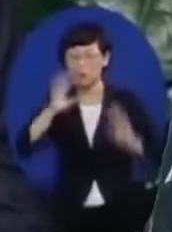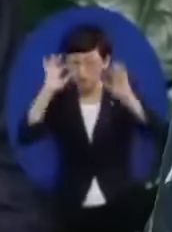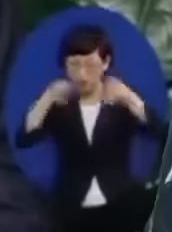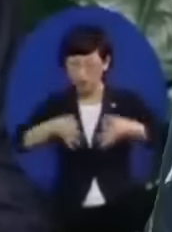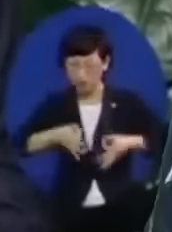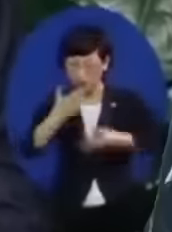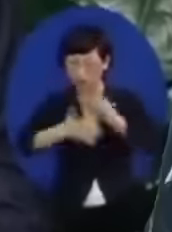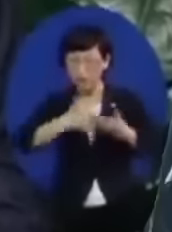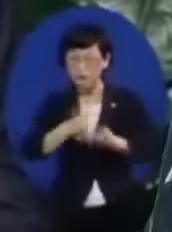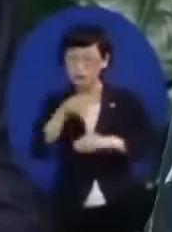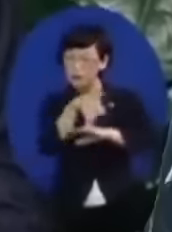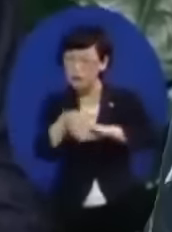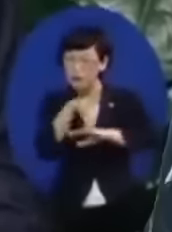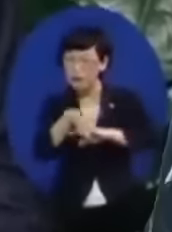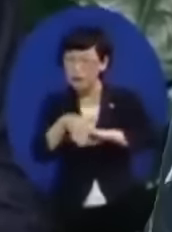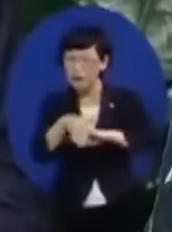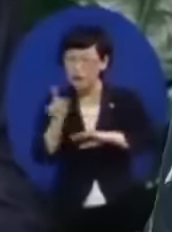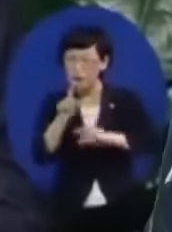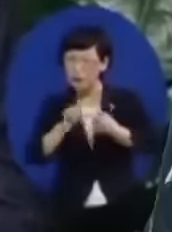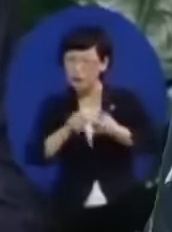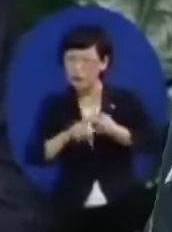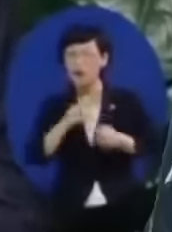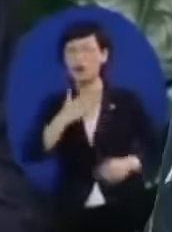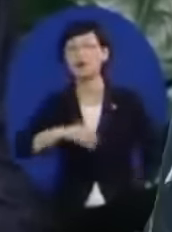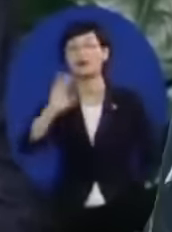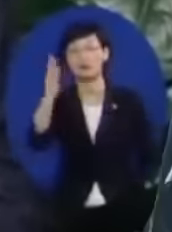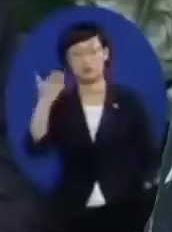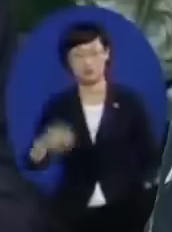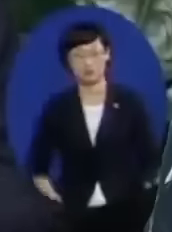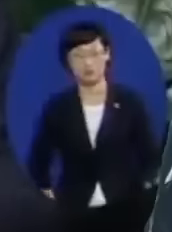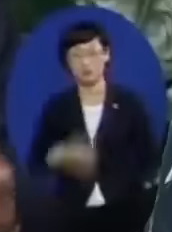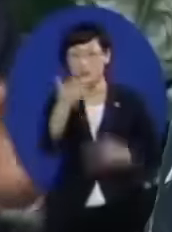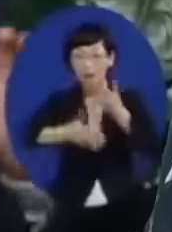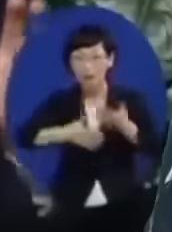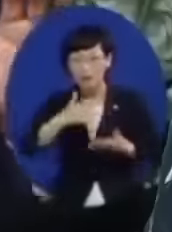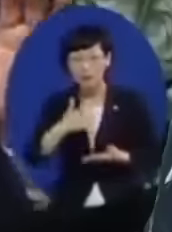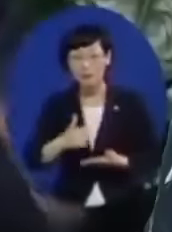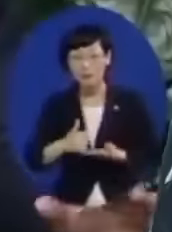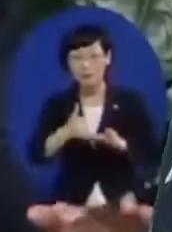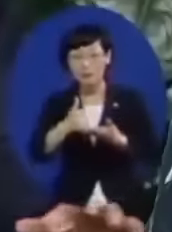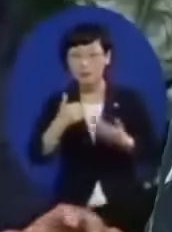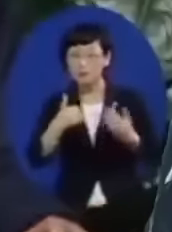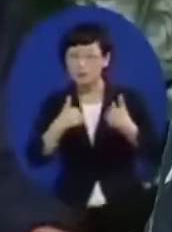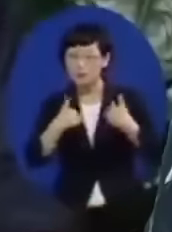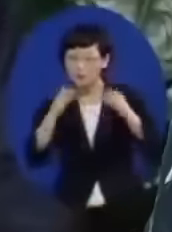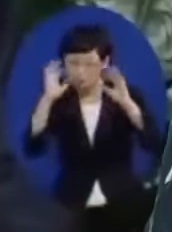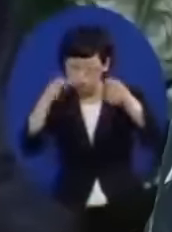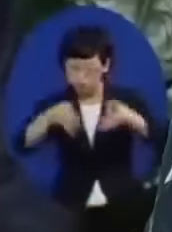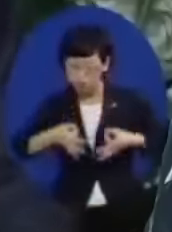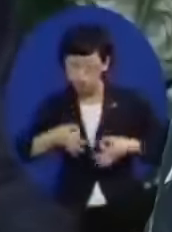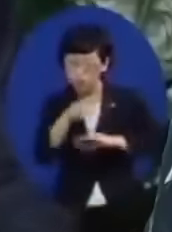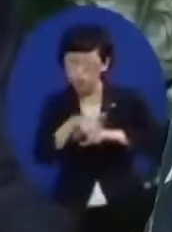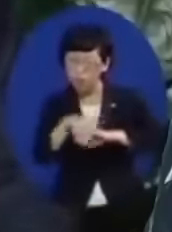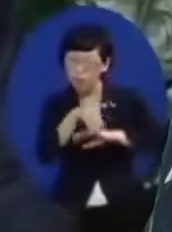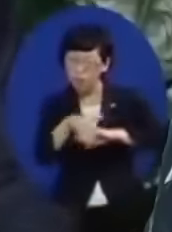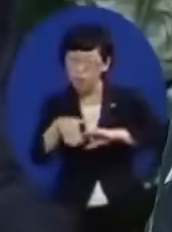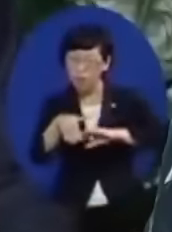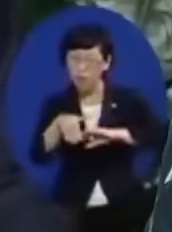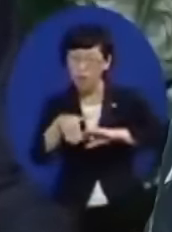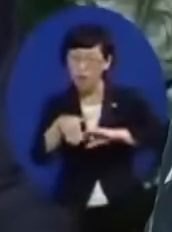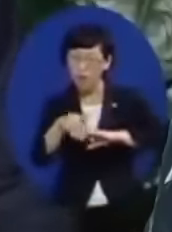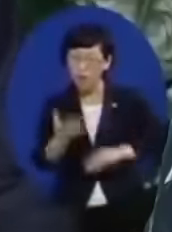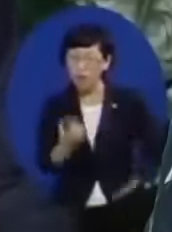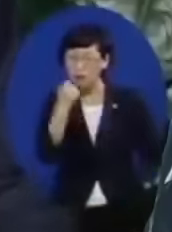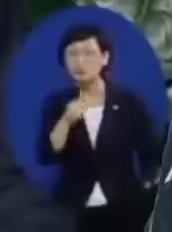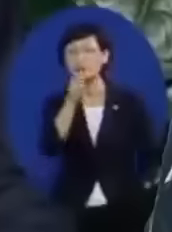하나님의 계획을 알아야 되는 것입니다. 하나님은 내게 대한 계획을